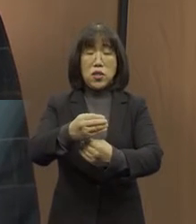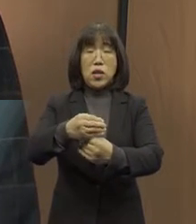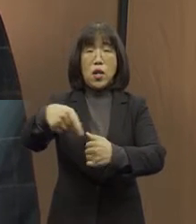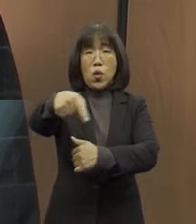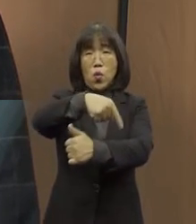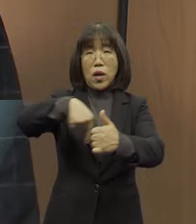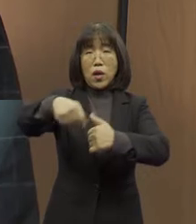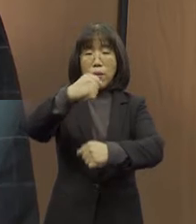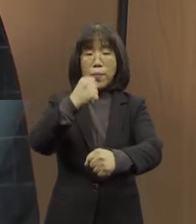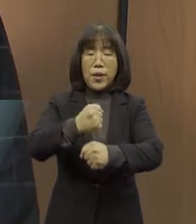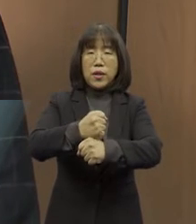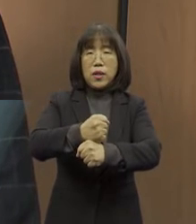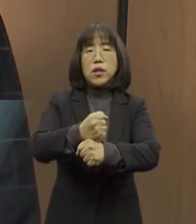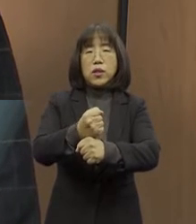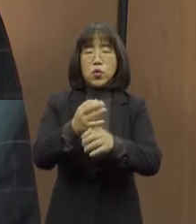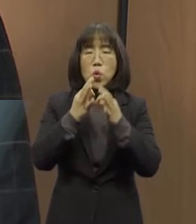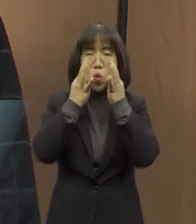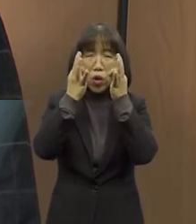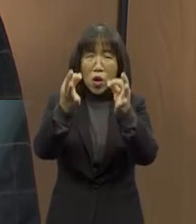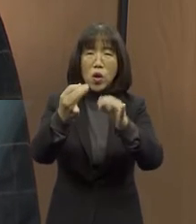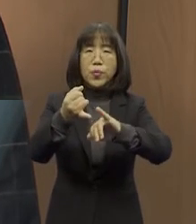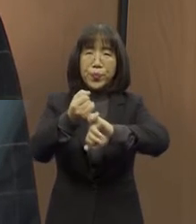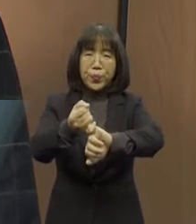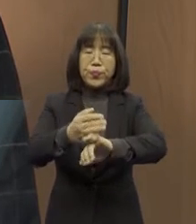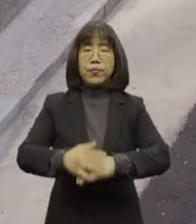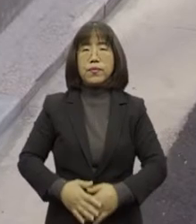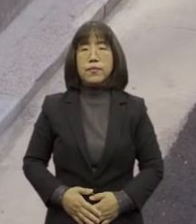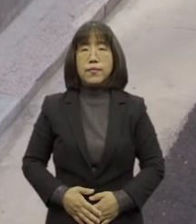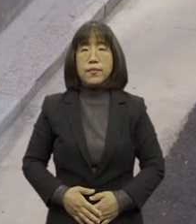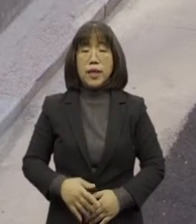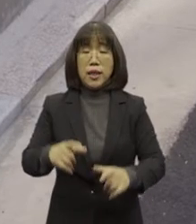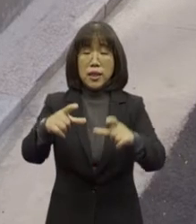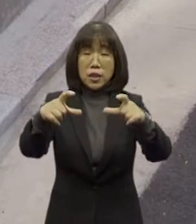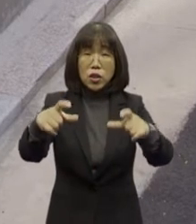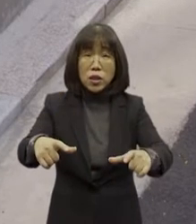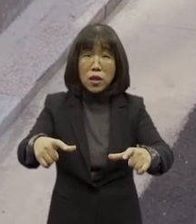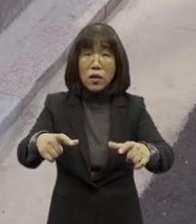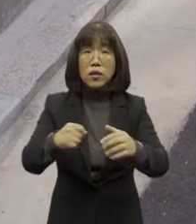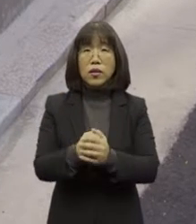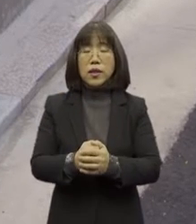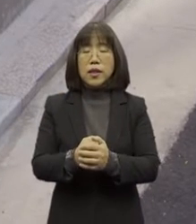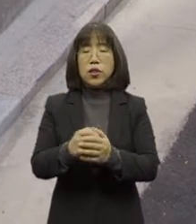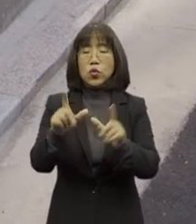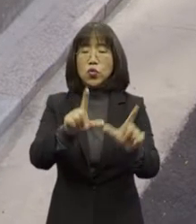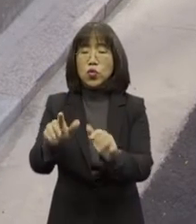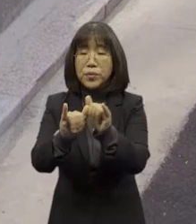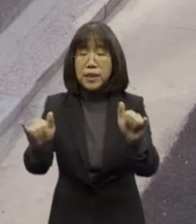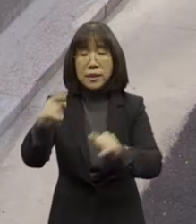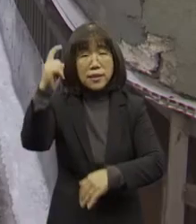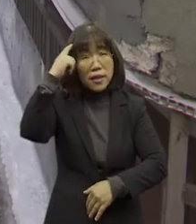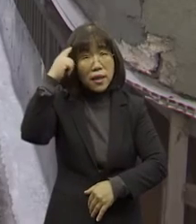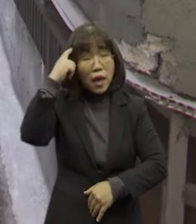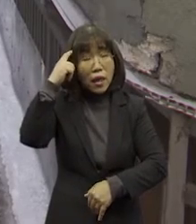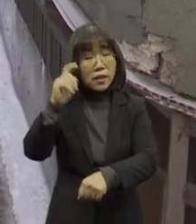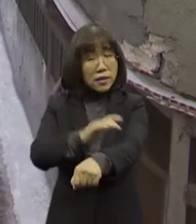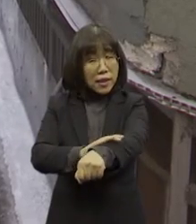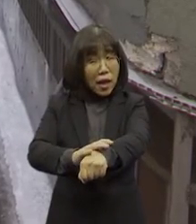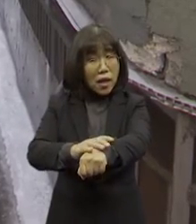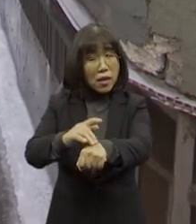같고 보다 안전한 환경을 만들기 위해 노력하겠습니다. 강서구는 대상지 일대 주민들의 의견을